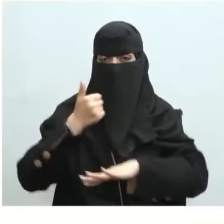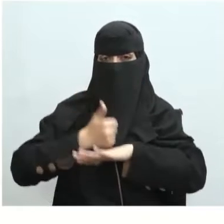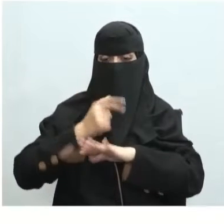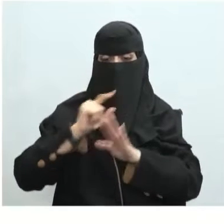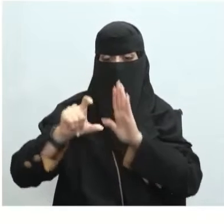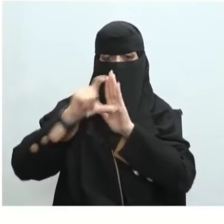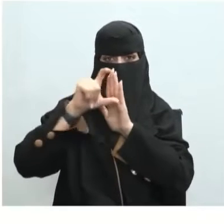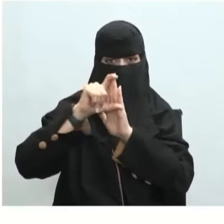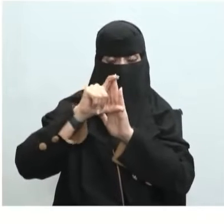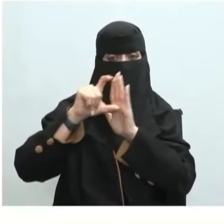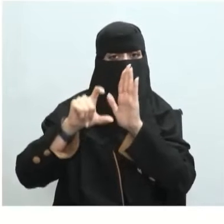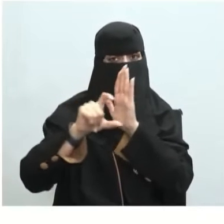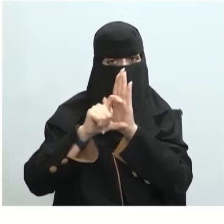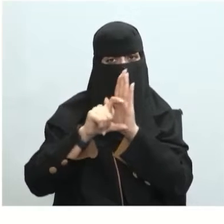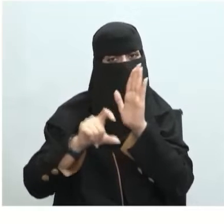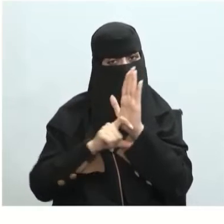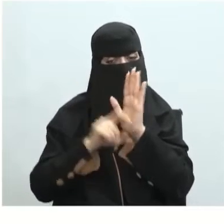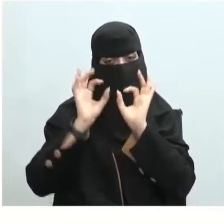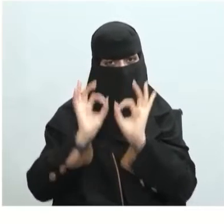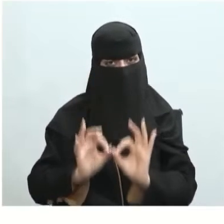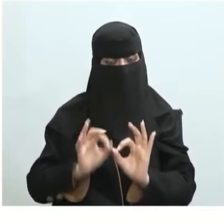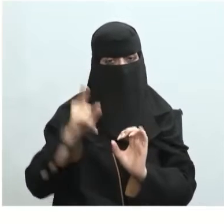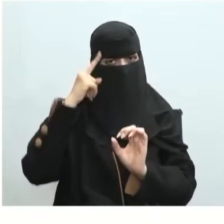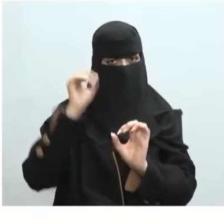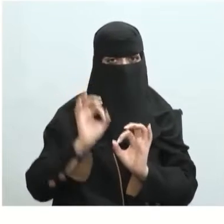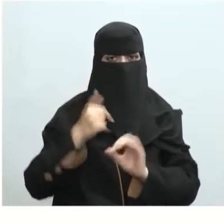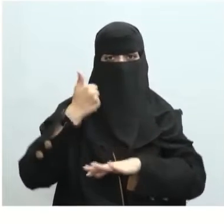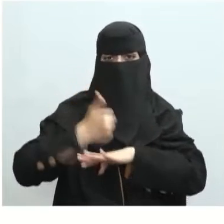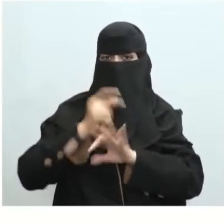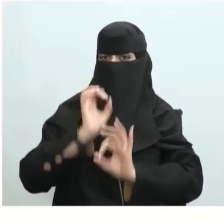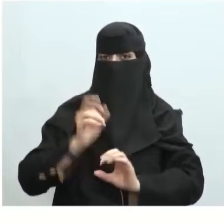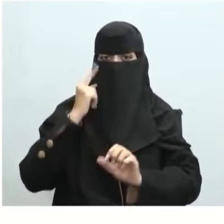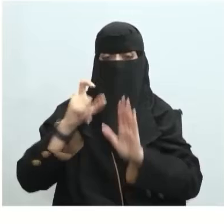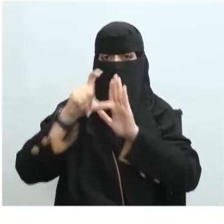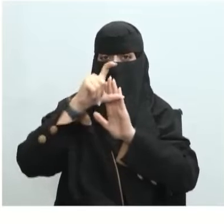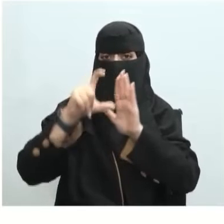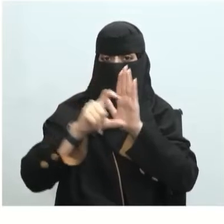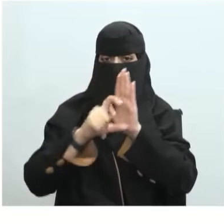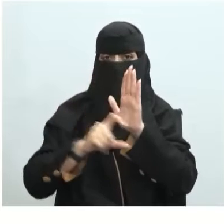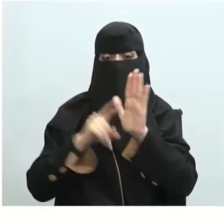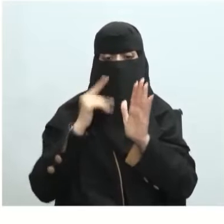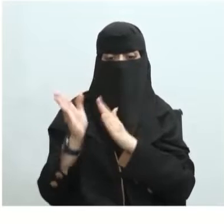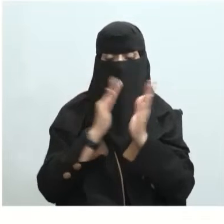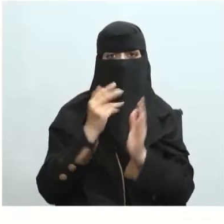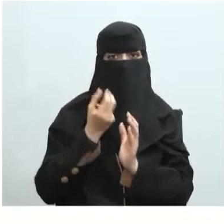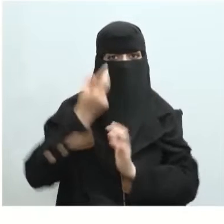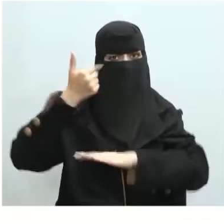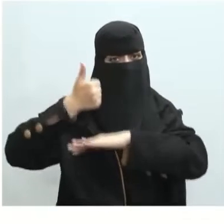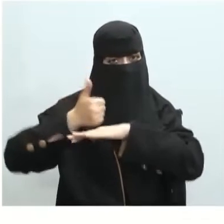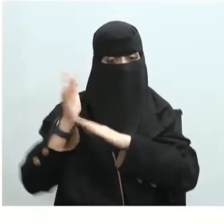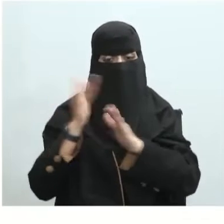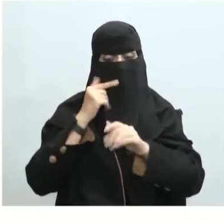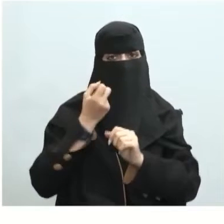مقدمه وعرض وخاتمه لابد ان تعرف العناصر الفنيه مقدمه وعرض وخاتمه هنا الافكار الرئيسه ثم الافكار